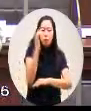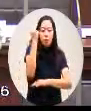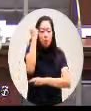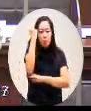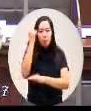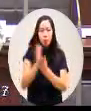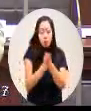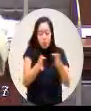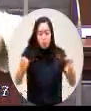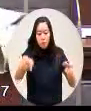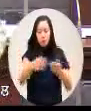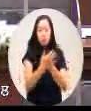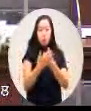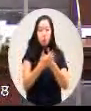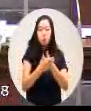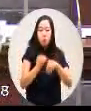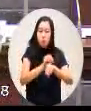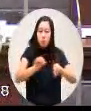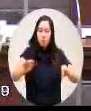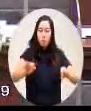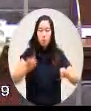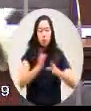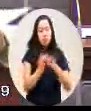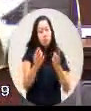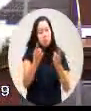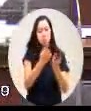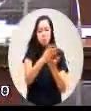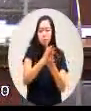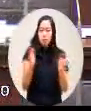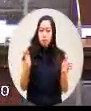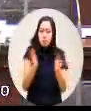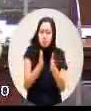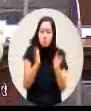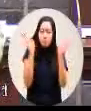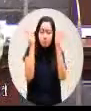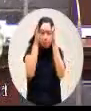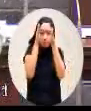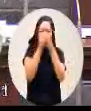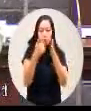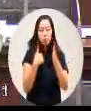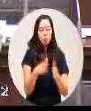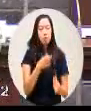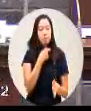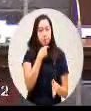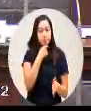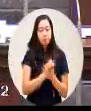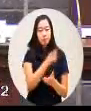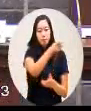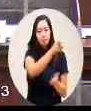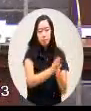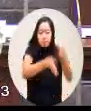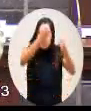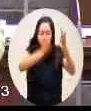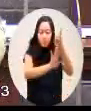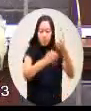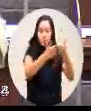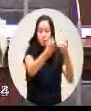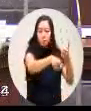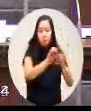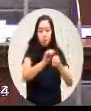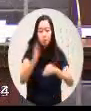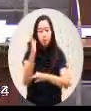保留地的问题啊，有较狭隘啊，这个部分我愿意跟我们都市发展局、地政